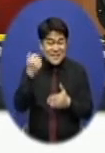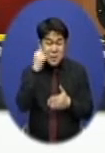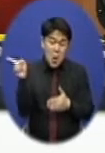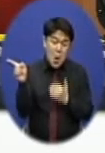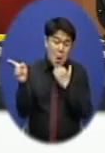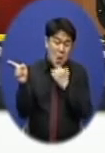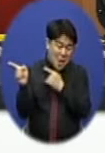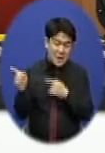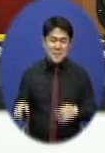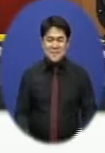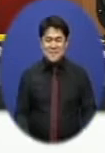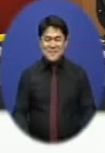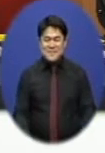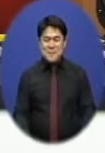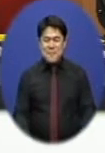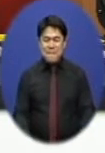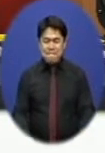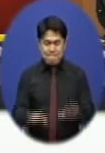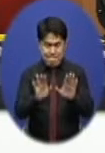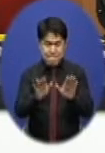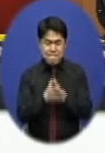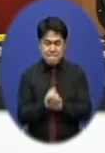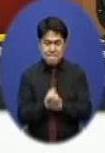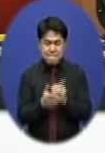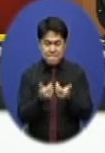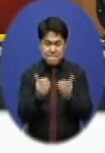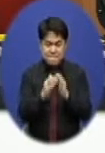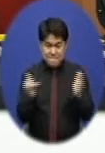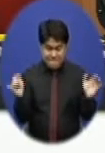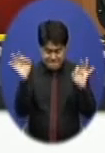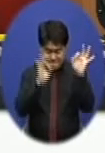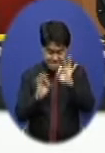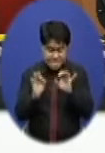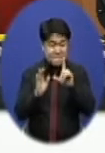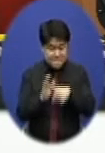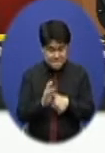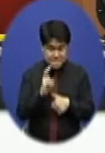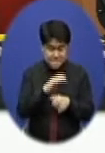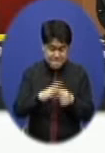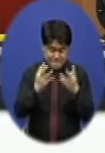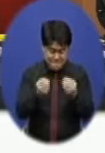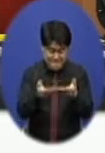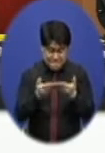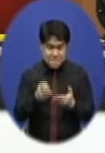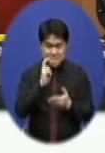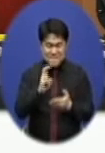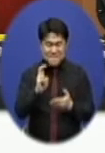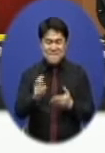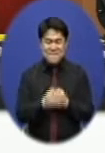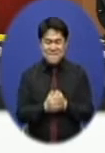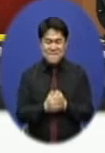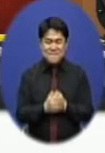대기용을 나중에는 이 노래도 그러니까요. 또 들려주세요. 네. 자 그러면 네. 유산가족 찾기에 많은 사랑을 받았던 노래 잃어버린 네. 30년 무슨 가족이요?